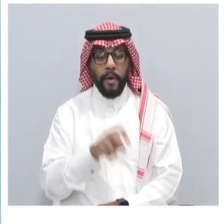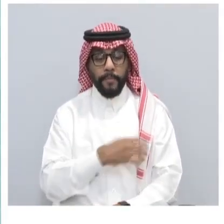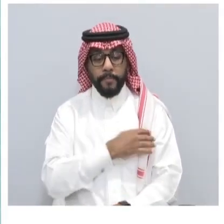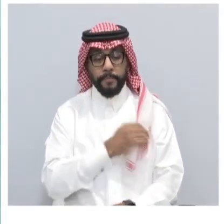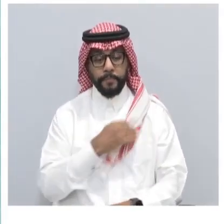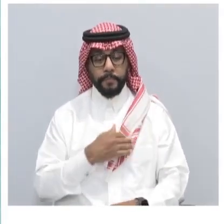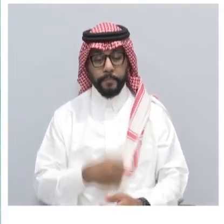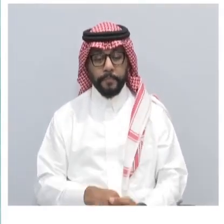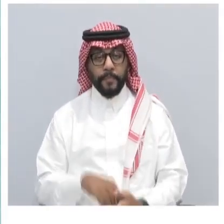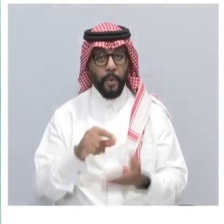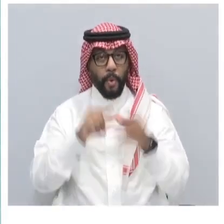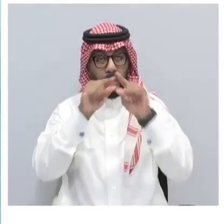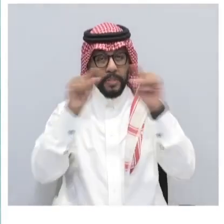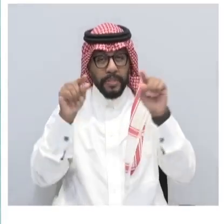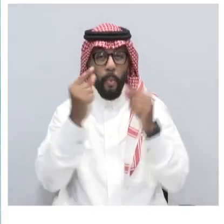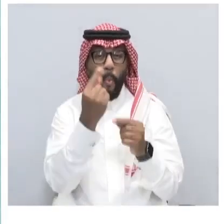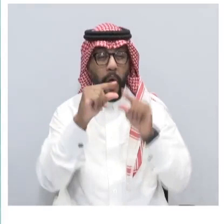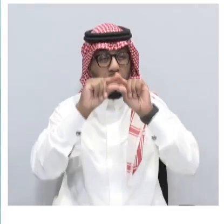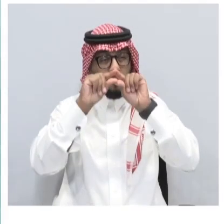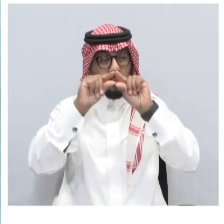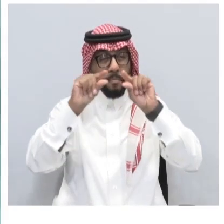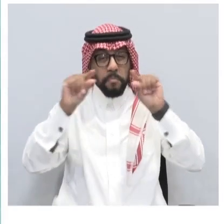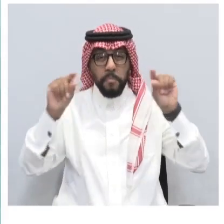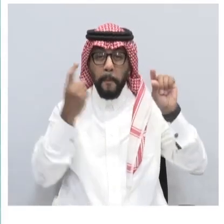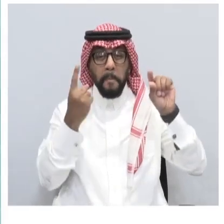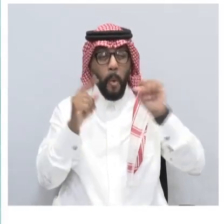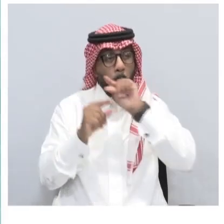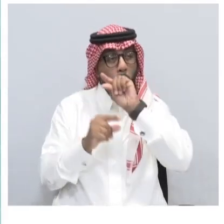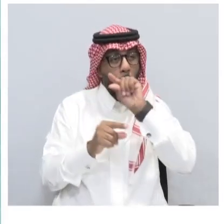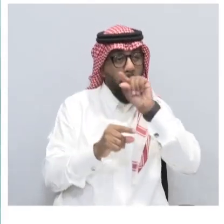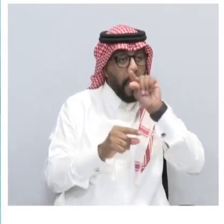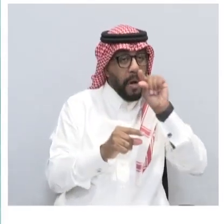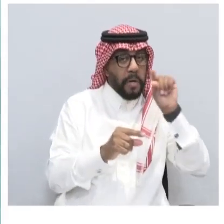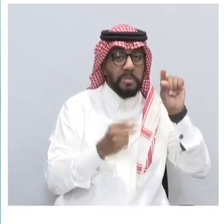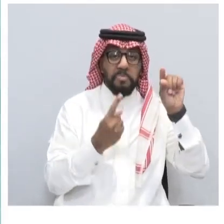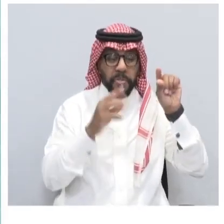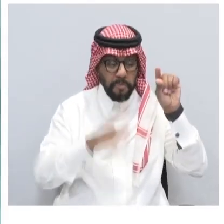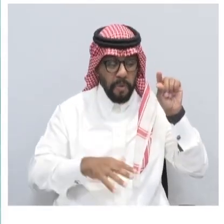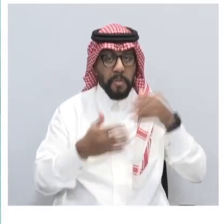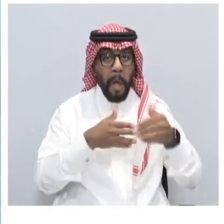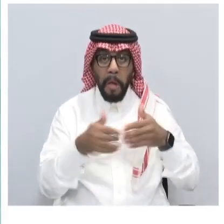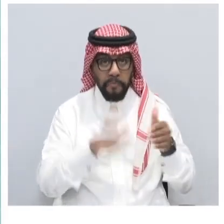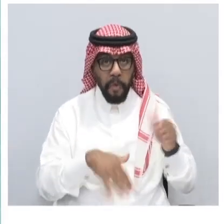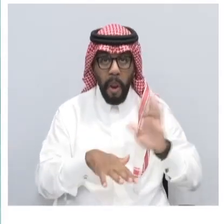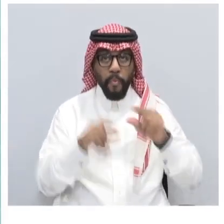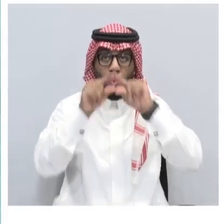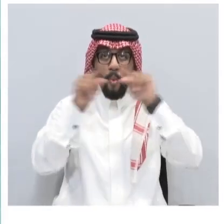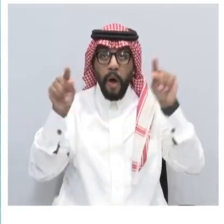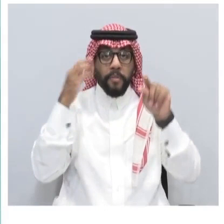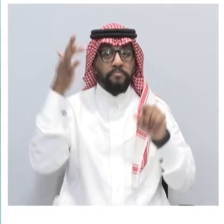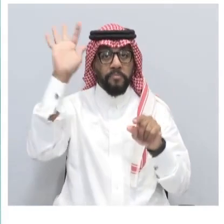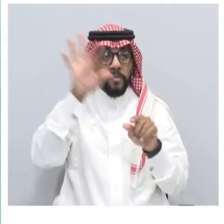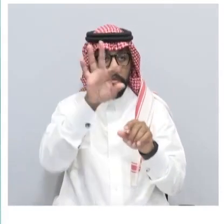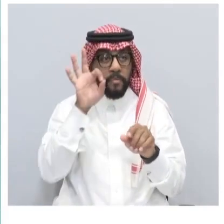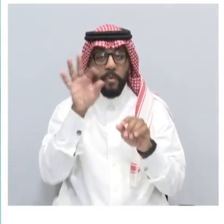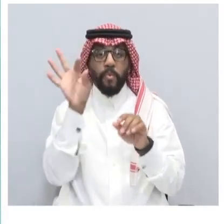فنستطيع التحديد برقم 2 هنا نستطيع التحديد معلقه وهنا